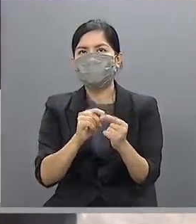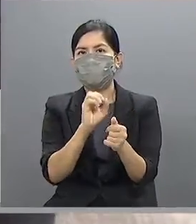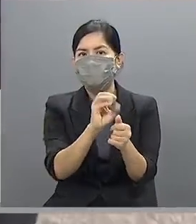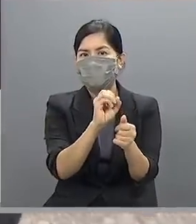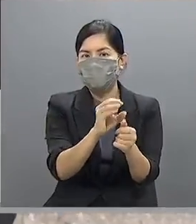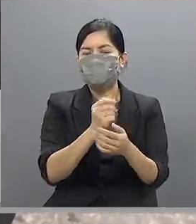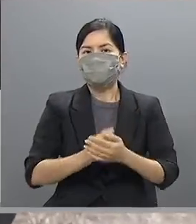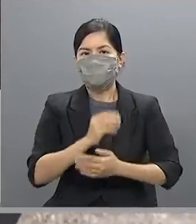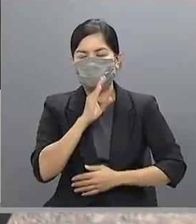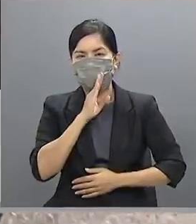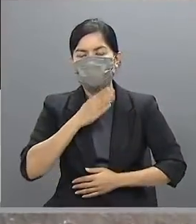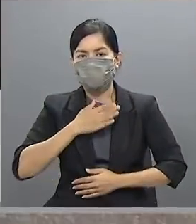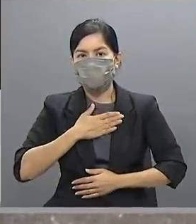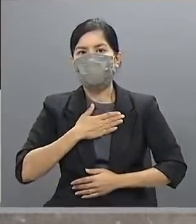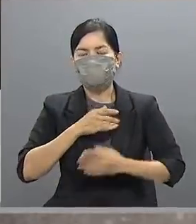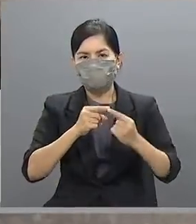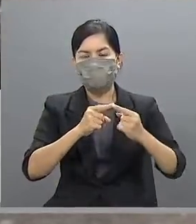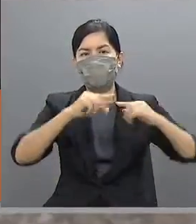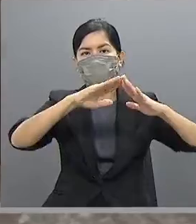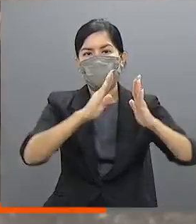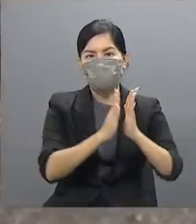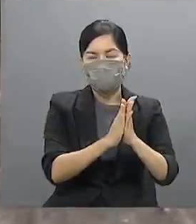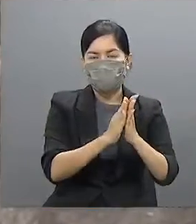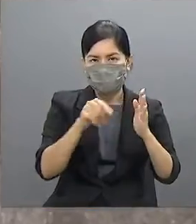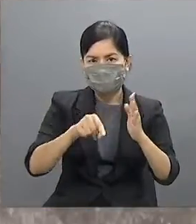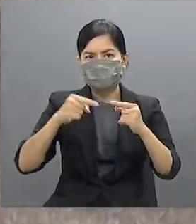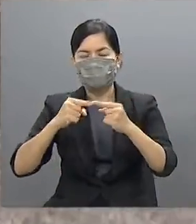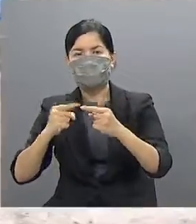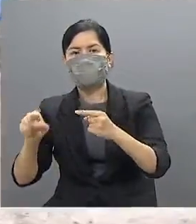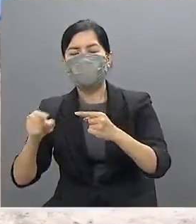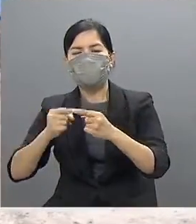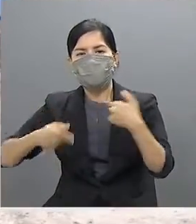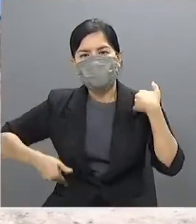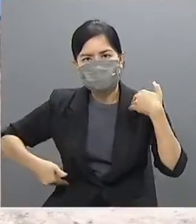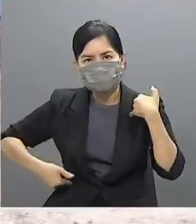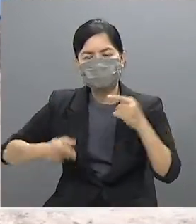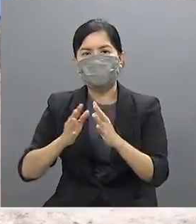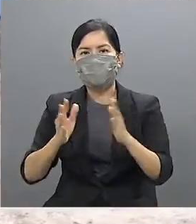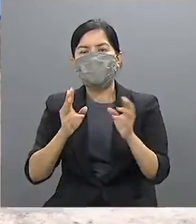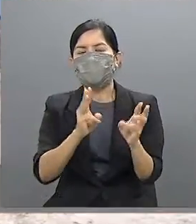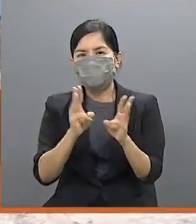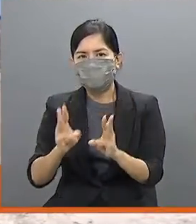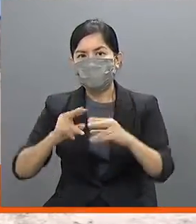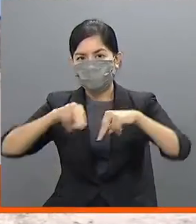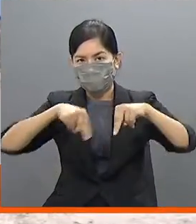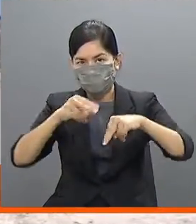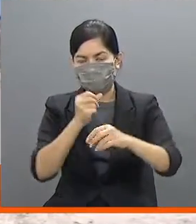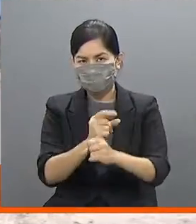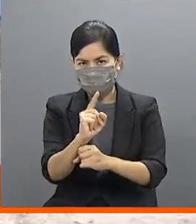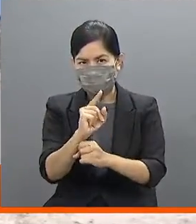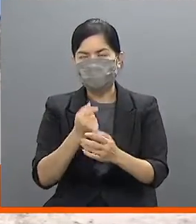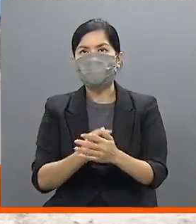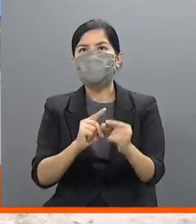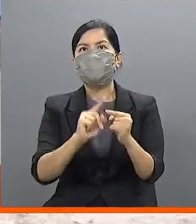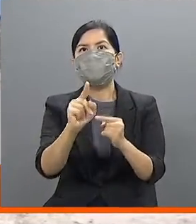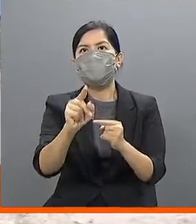สัตว์ป่าโดยเฉพาะการรักษาความสะอาดค่ะหลักไม่ได้หนึ่งก็คือเดี๋ยวไปใกล้ชิดนะครับนะดูแล้วอะ